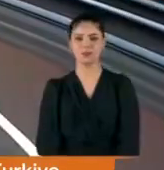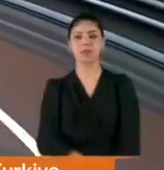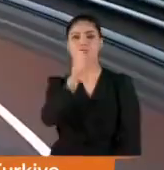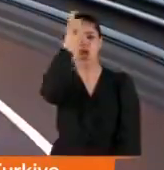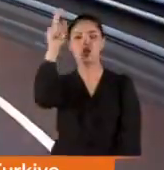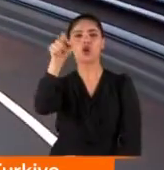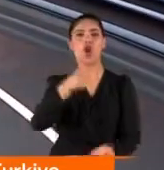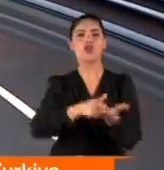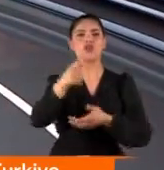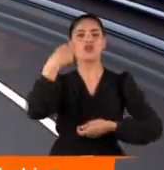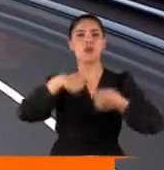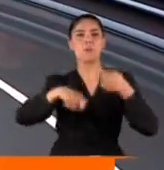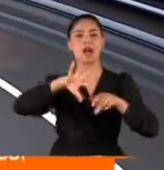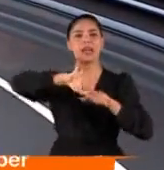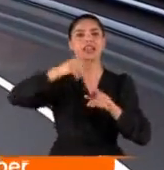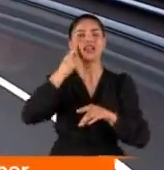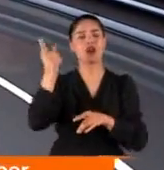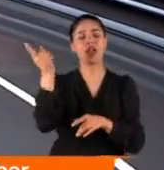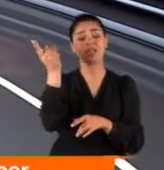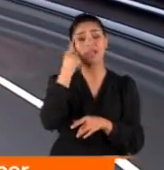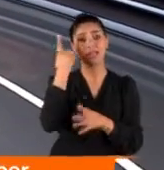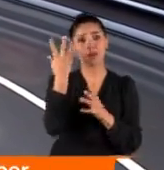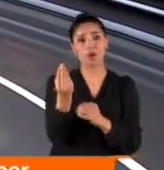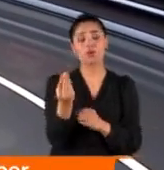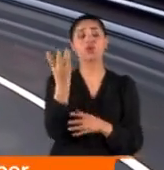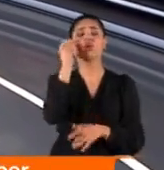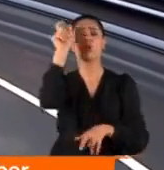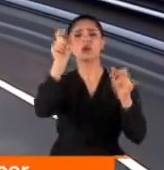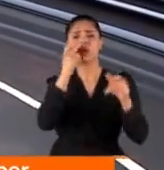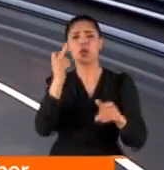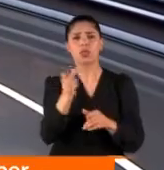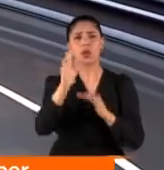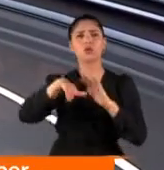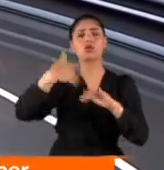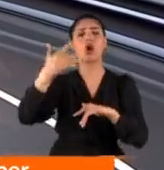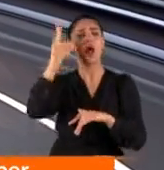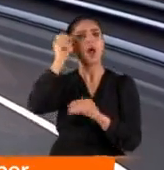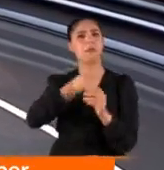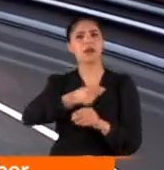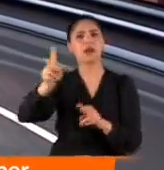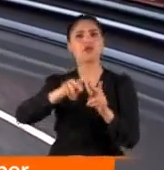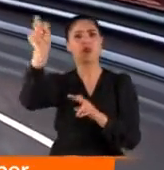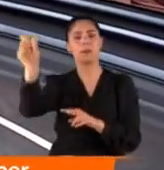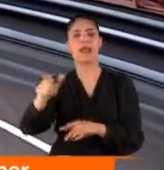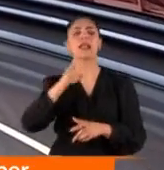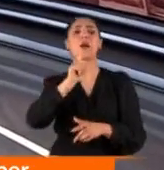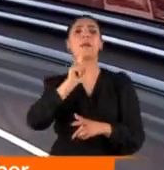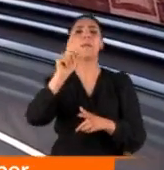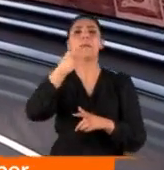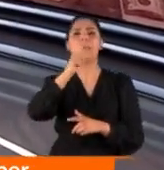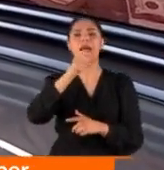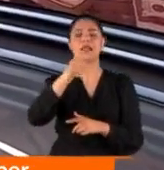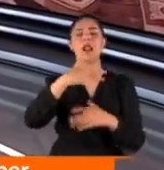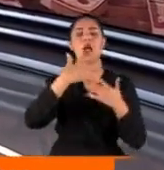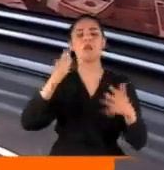bu oyunu çiftlik Bank kurguyla tanıdığı binlerce kişiyi milyonlarca lira dolandırıp Güney Amerika'ya kaçan Mehmet Aydın Brezilya Büyükelçiliği ne